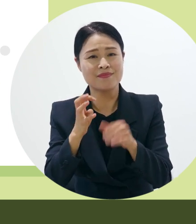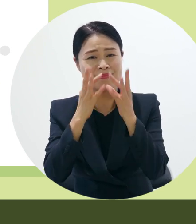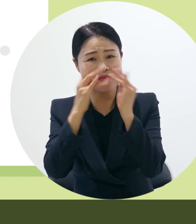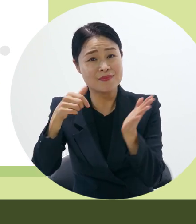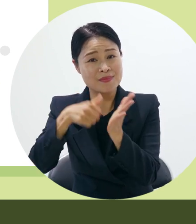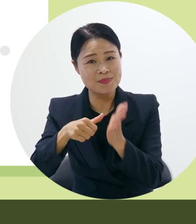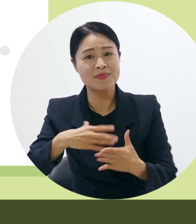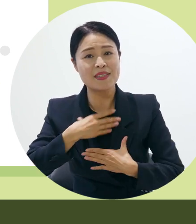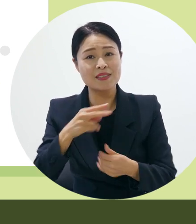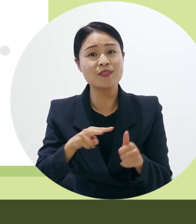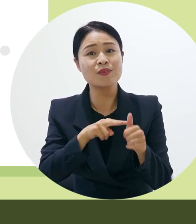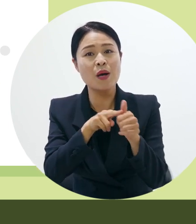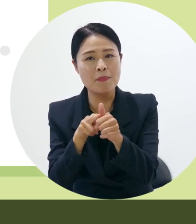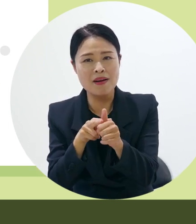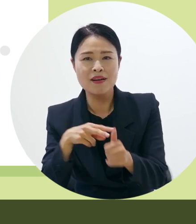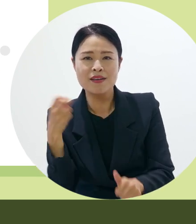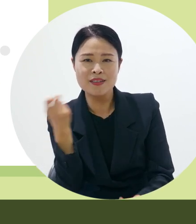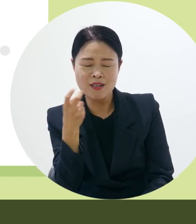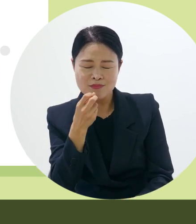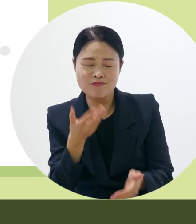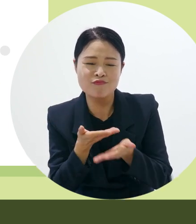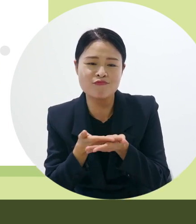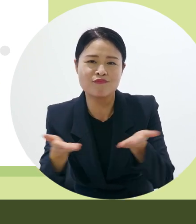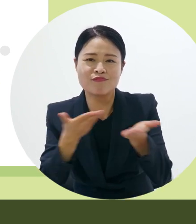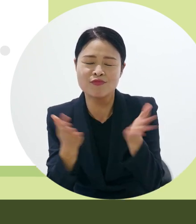위해 노력하겠습니다.